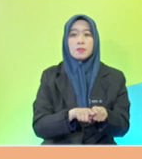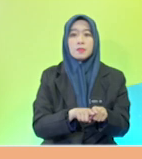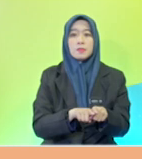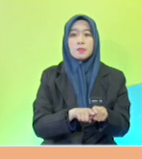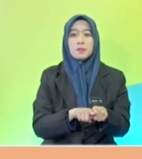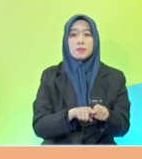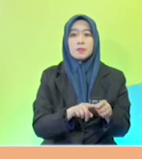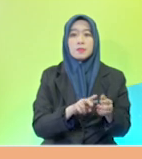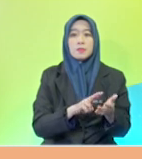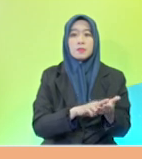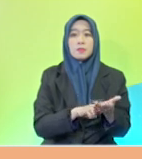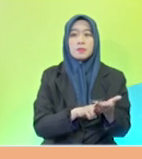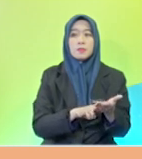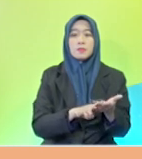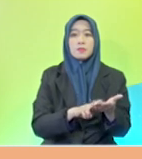yusirrun wa ma